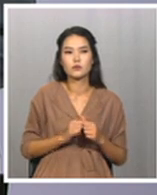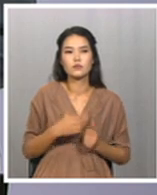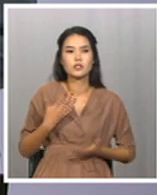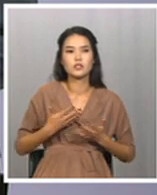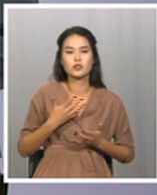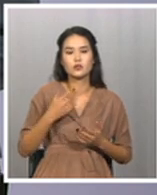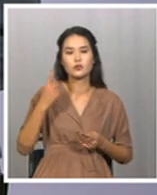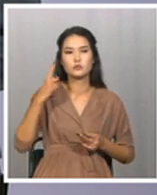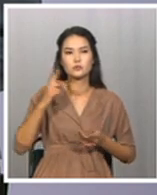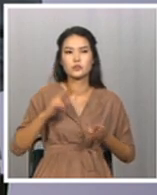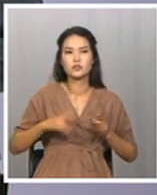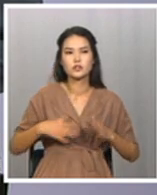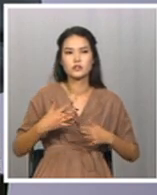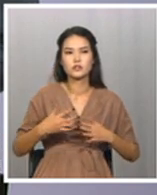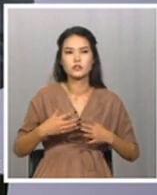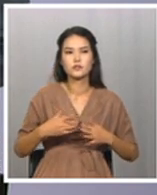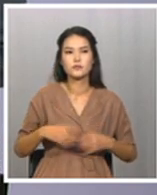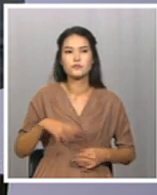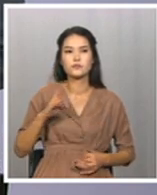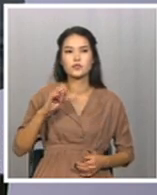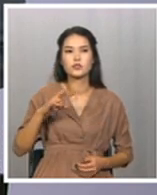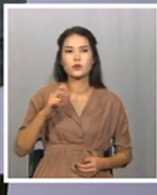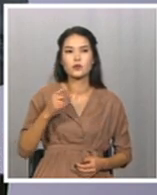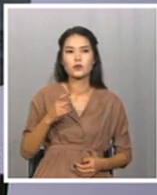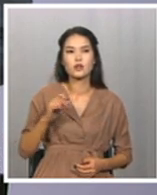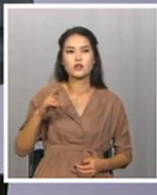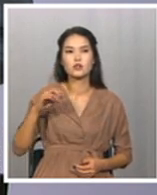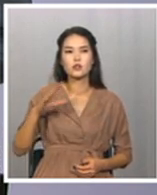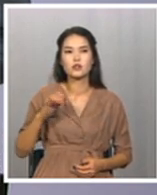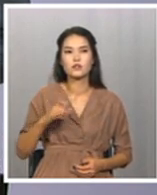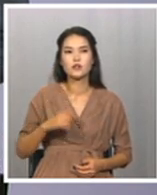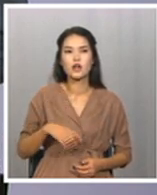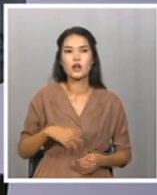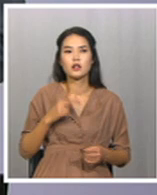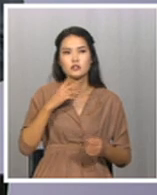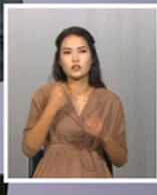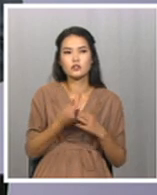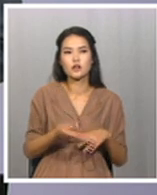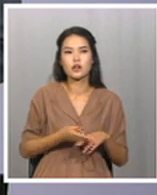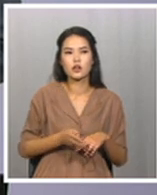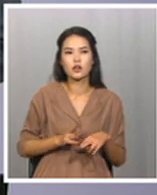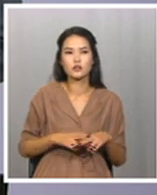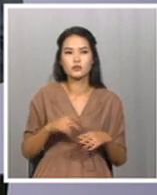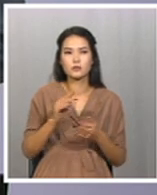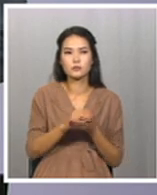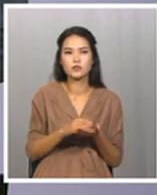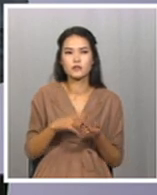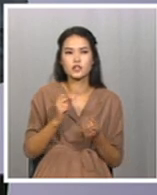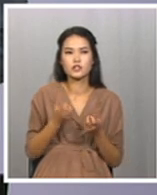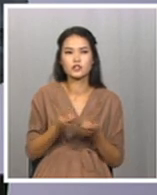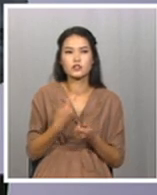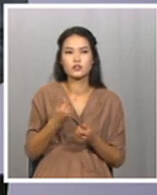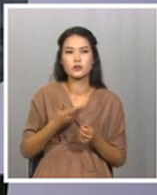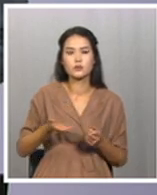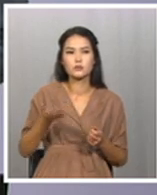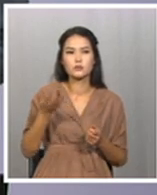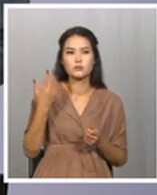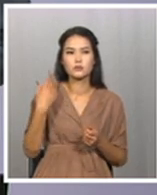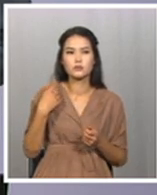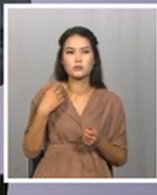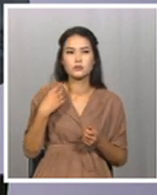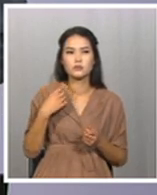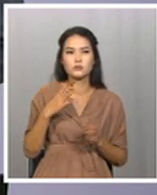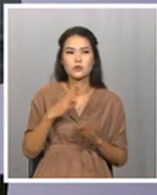или сумасшествие? Николай Николаевич находит эту переписку дерзкой и пошлой.